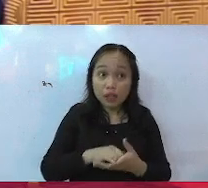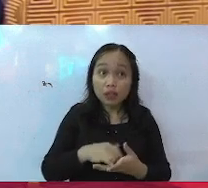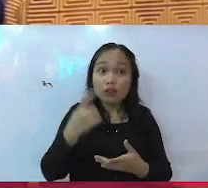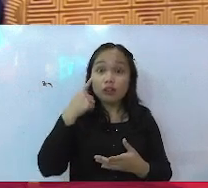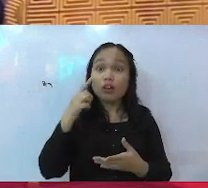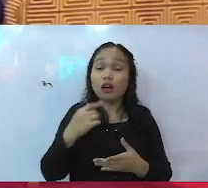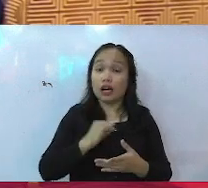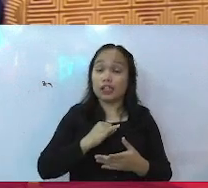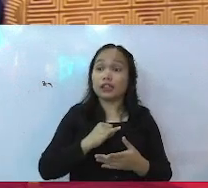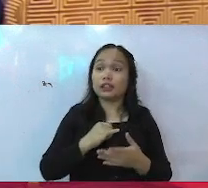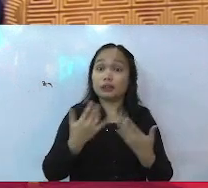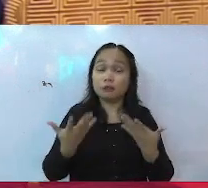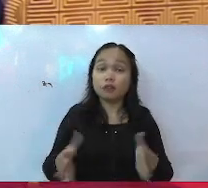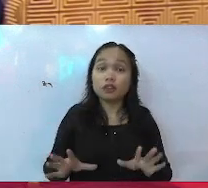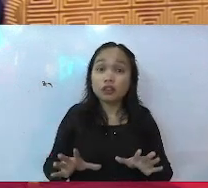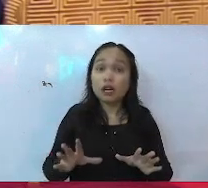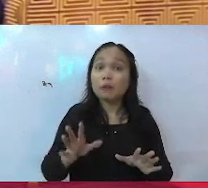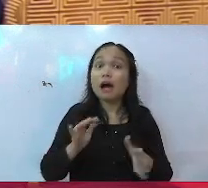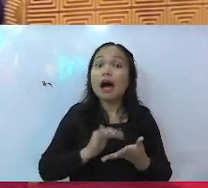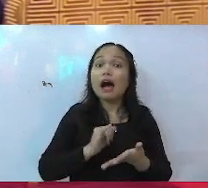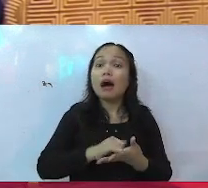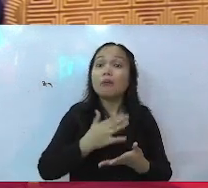pagkauhaw ko eh